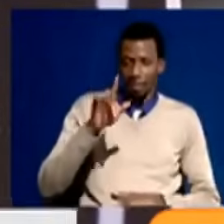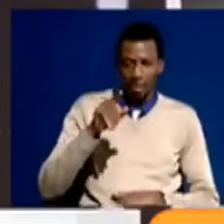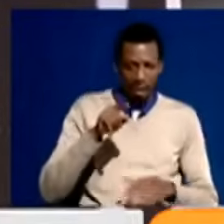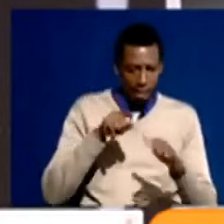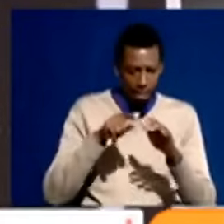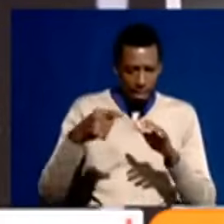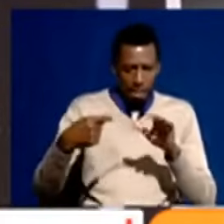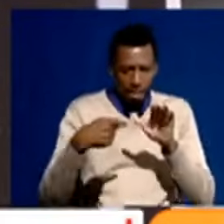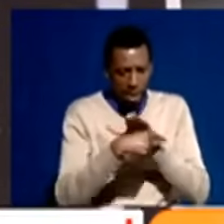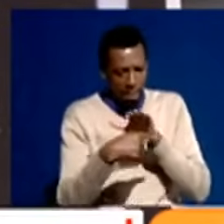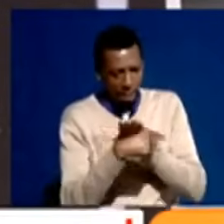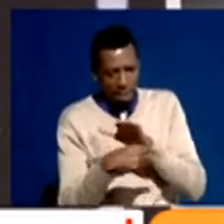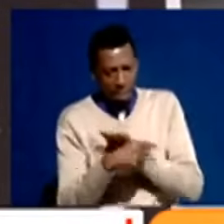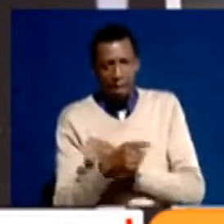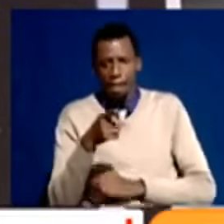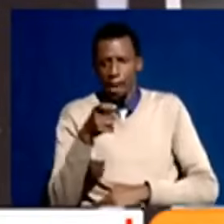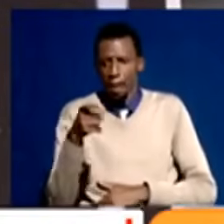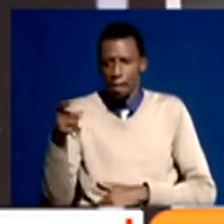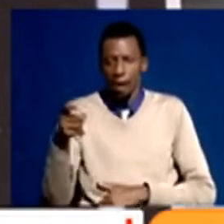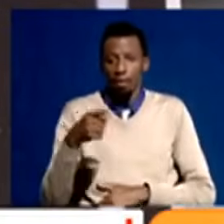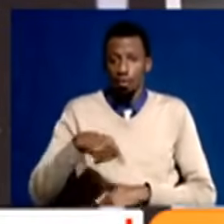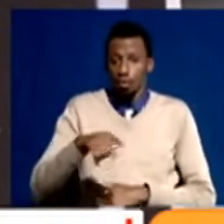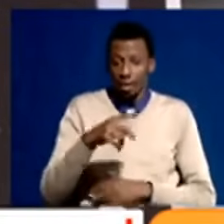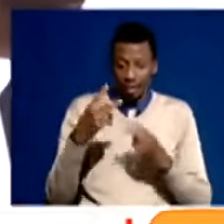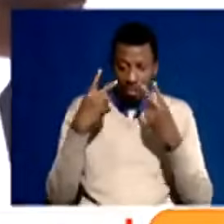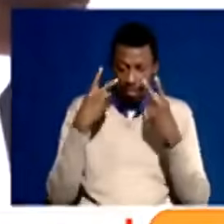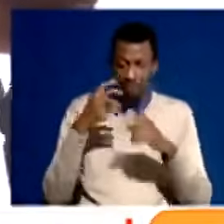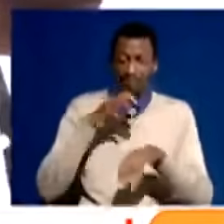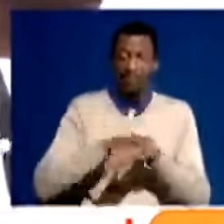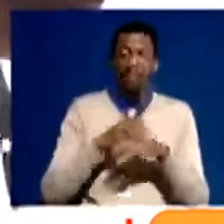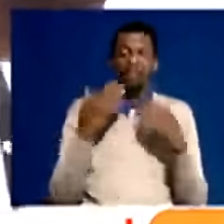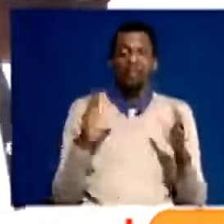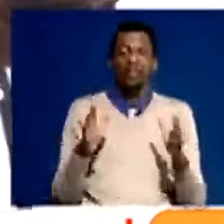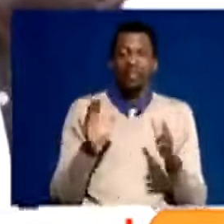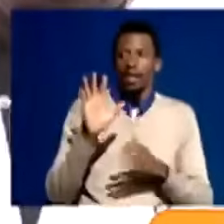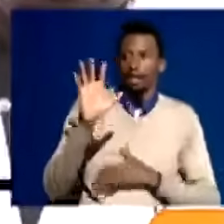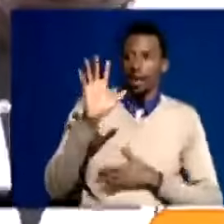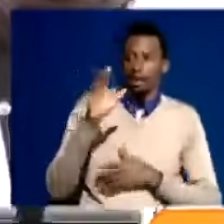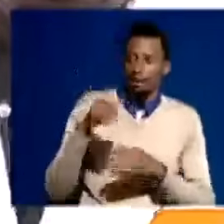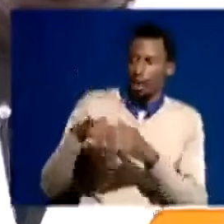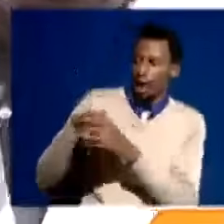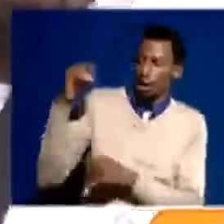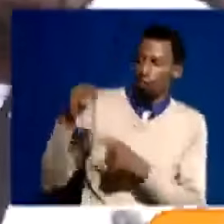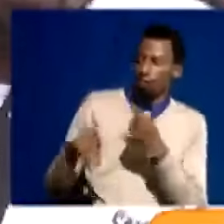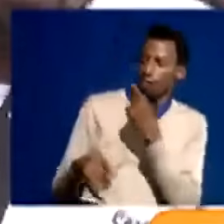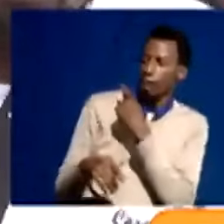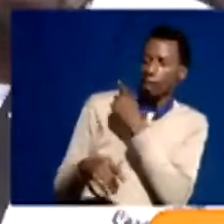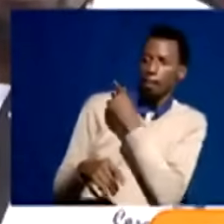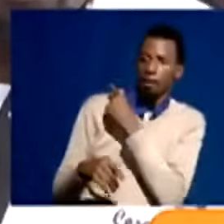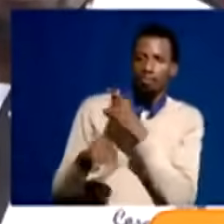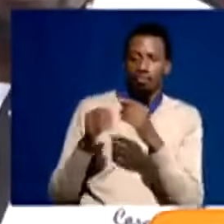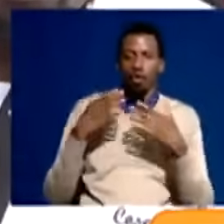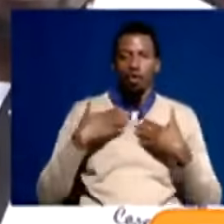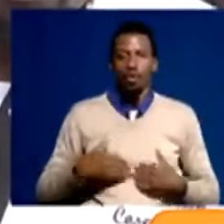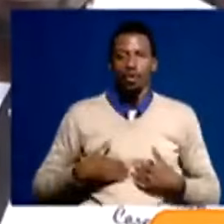gunshot wounds, na tume identify 5 exit gunshot wounds. Hiyo ni kama hizo